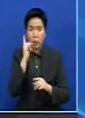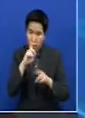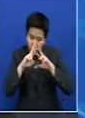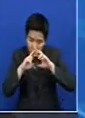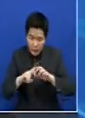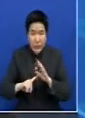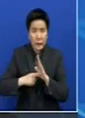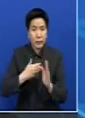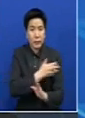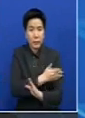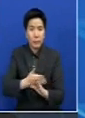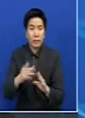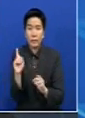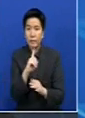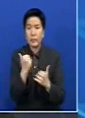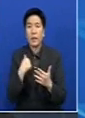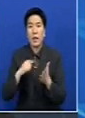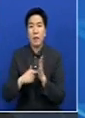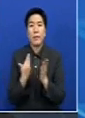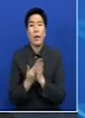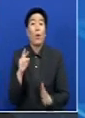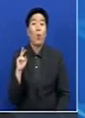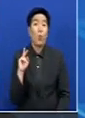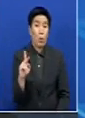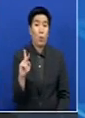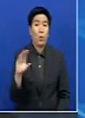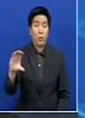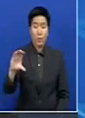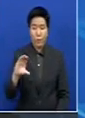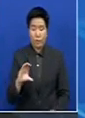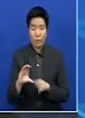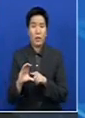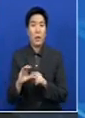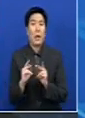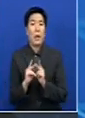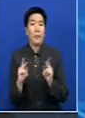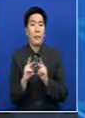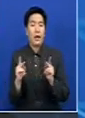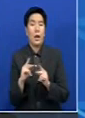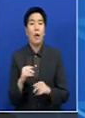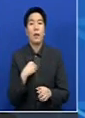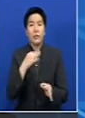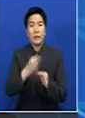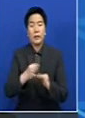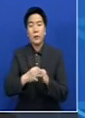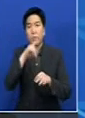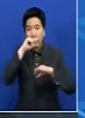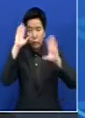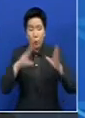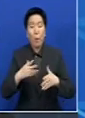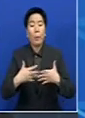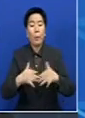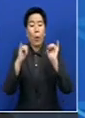ไล่เรียงคดีกันก่อนครับกรณีนี้มีการปล่อยกู้ทางคณะกรรมการแบงก์กรุงไทยพิจารณาปล่